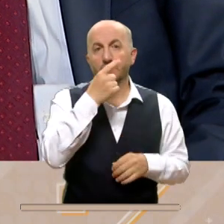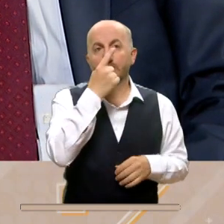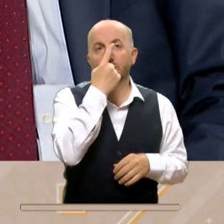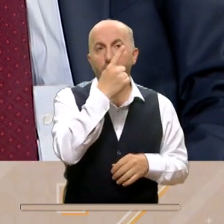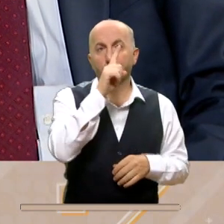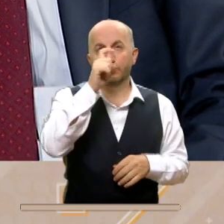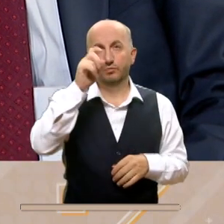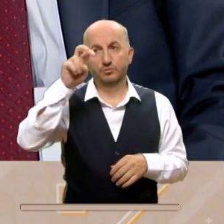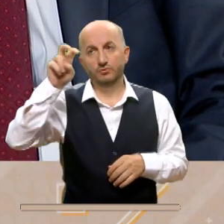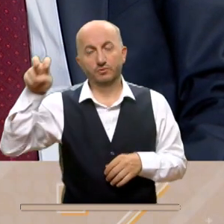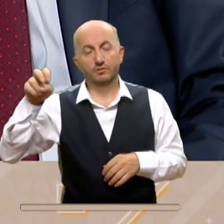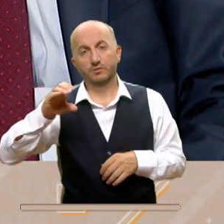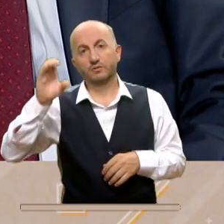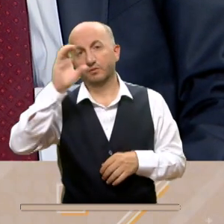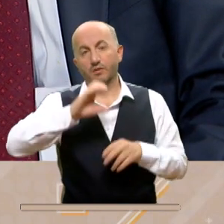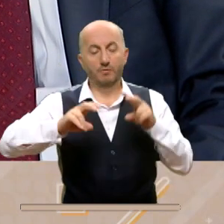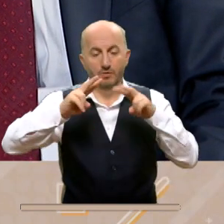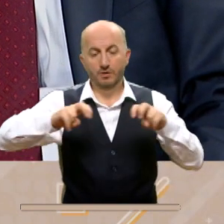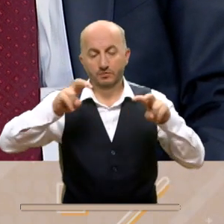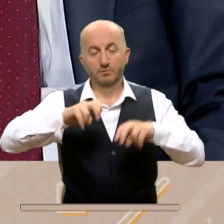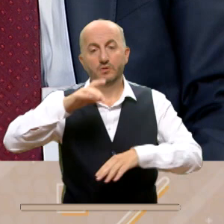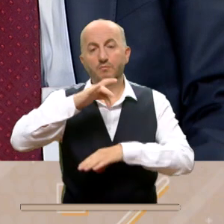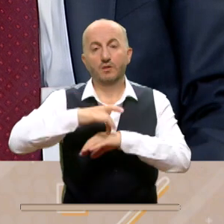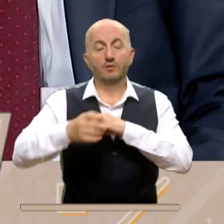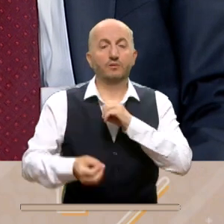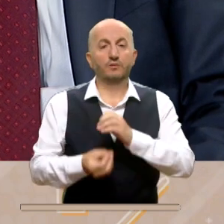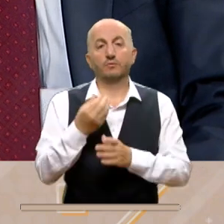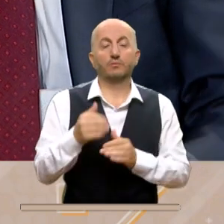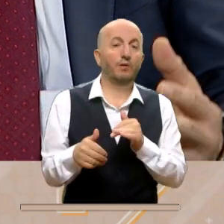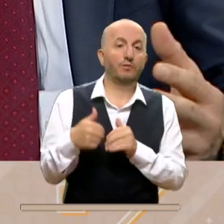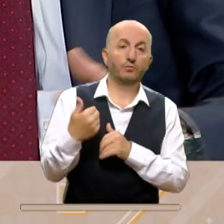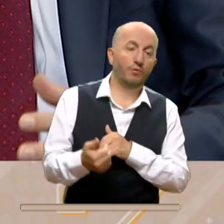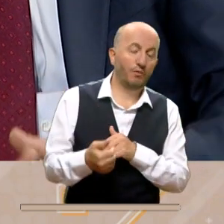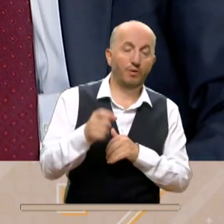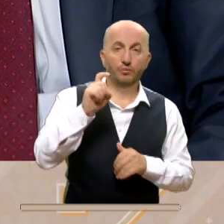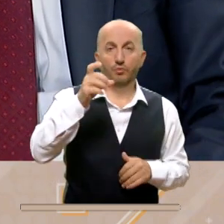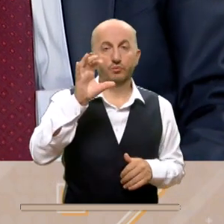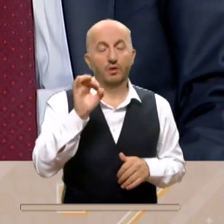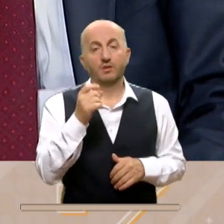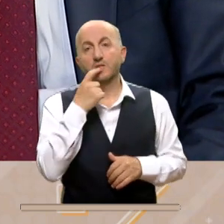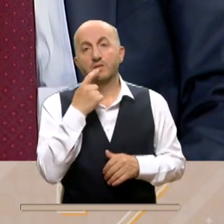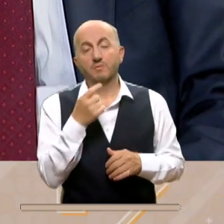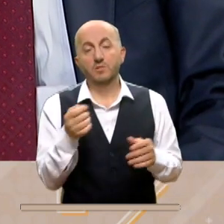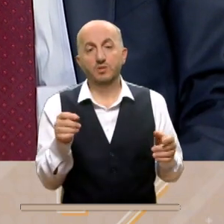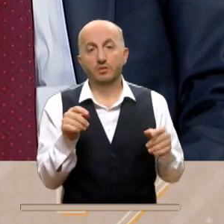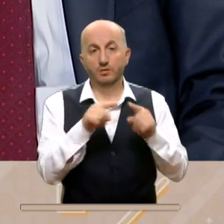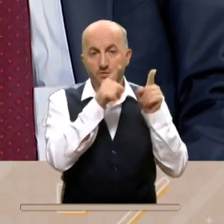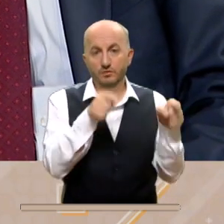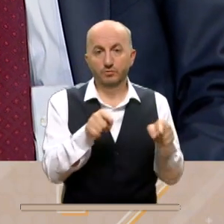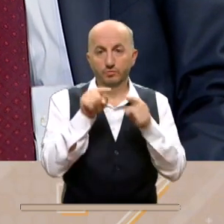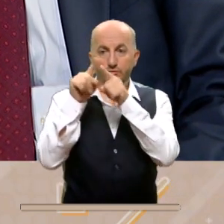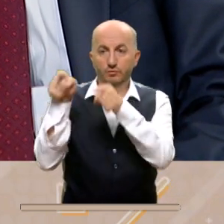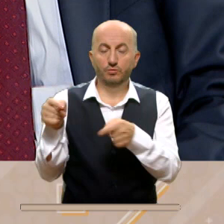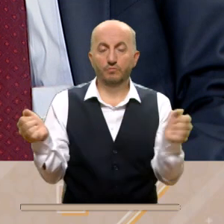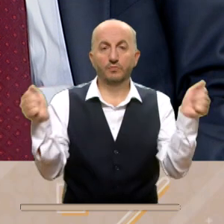1988 yılında İslam Araştırmaları Merkezi'ni kurmuş. Daha sonra 90'lı yılların başında bu iki kurum birleşmiş. Geriye doğru